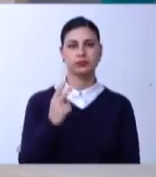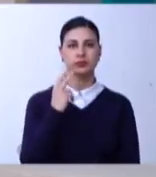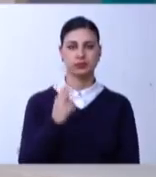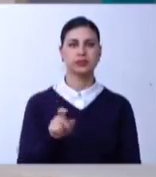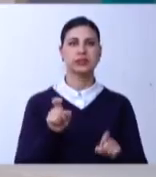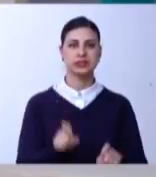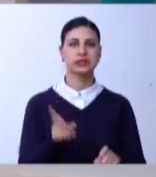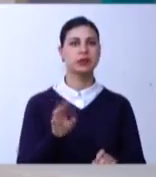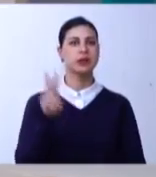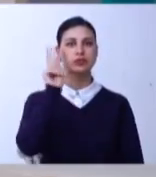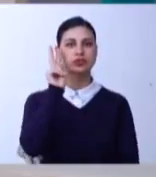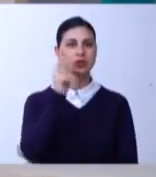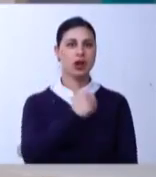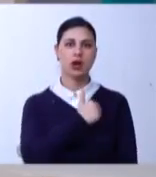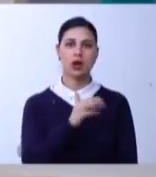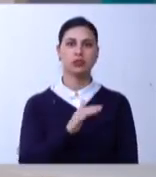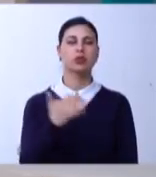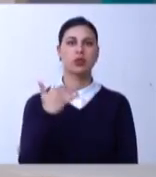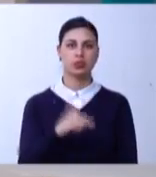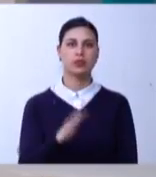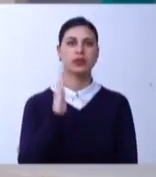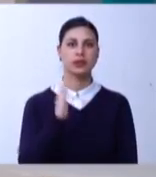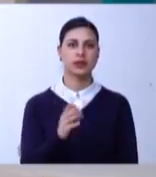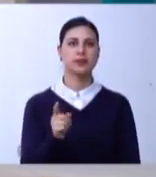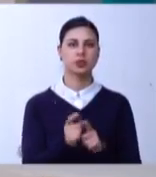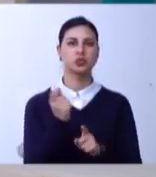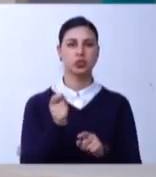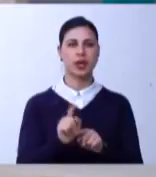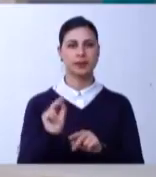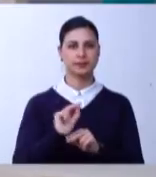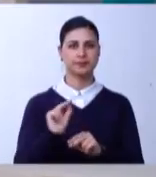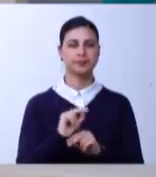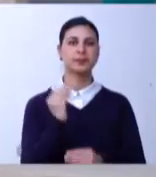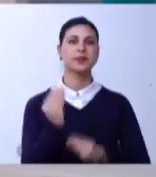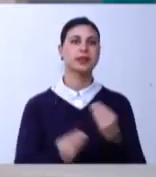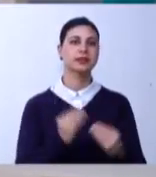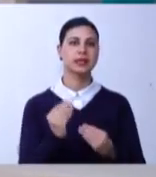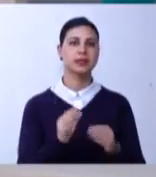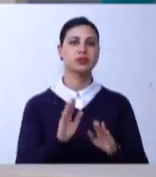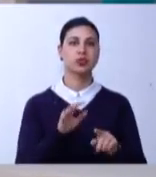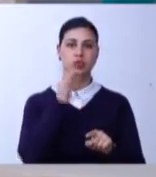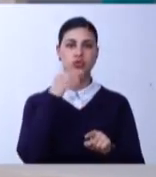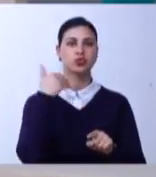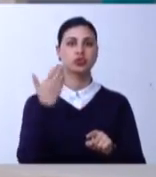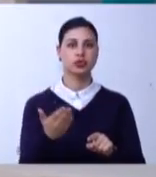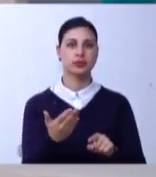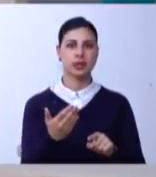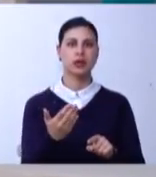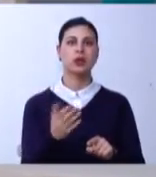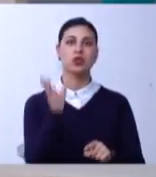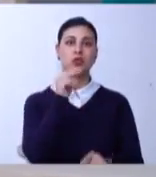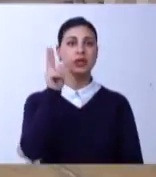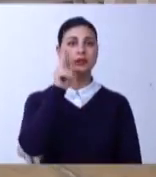ზის, მაგრამ მაინც არ შარდავს, უკვე შემოდის ცირე ინსტრუქცია და სათამაშოს იღებს მხოლოდ მას შემდეგ, როგორც